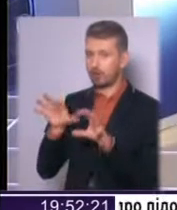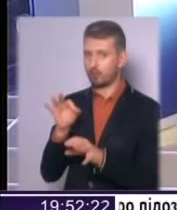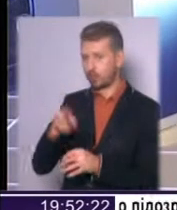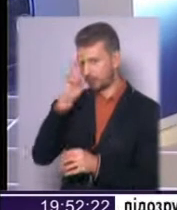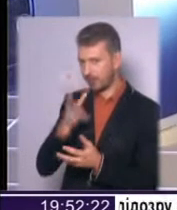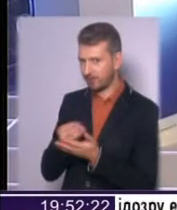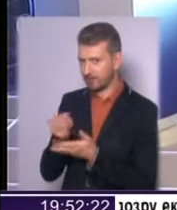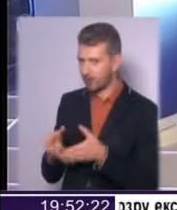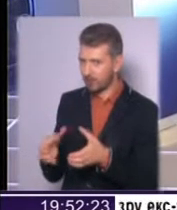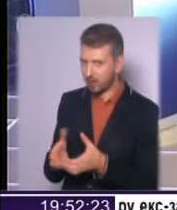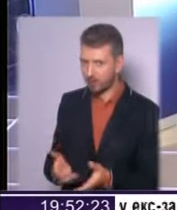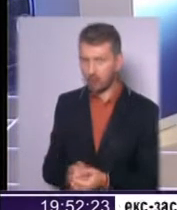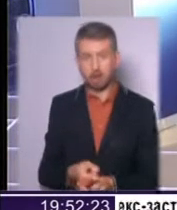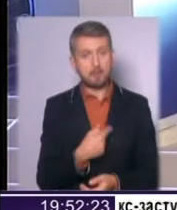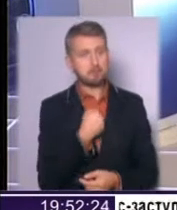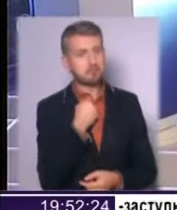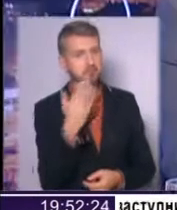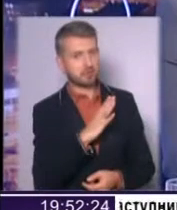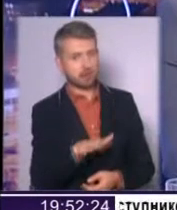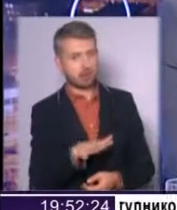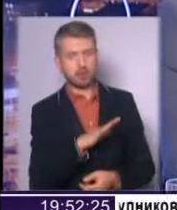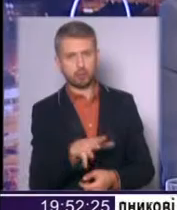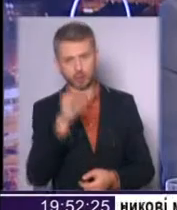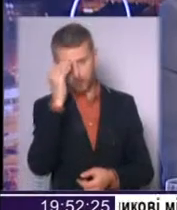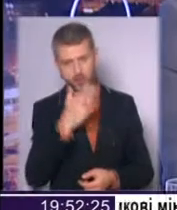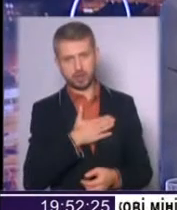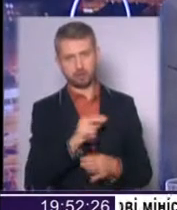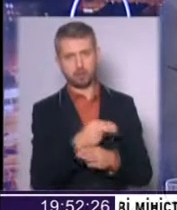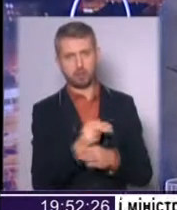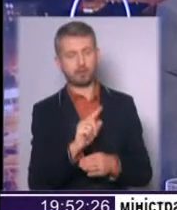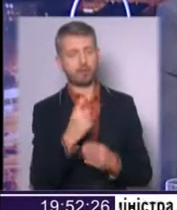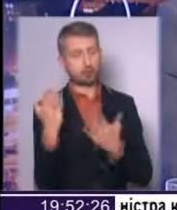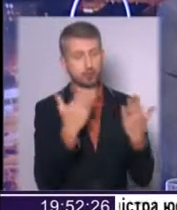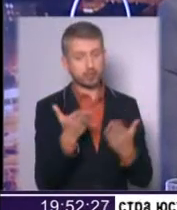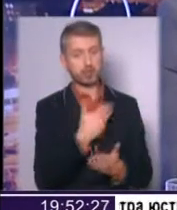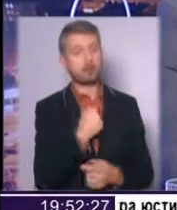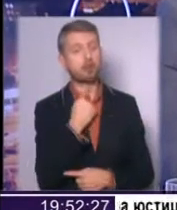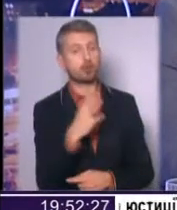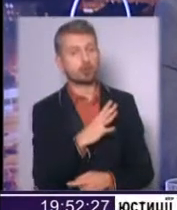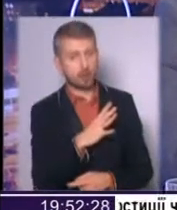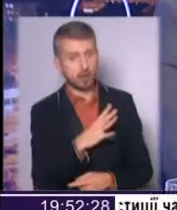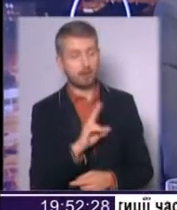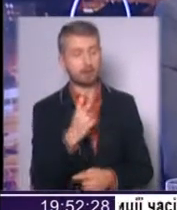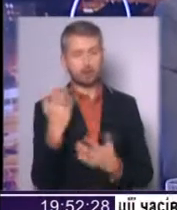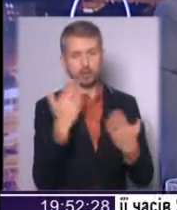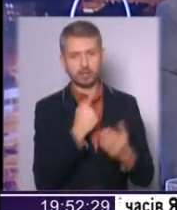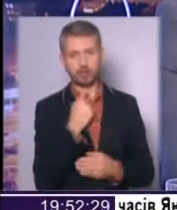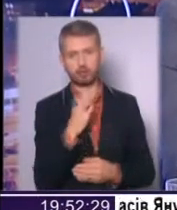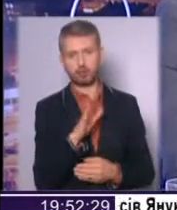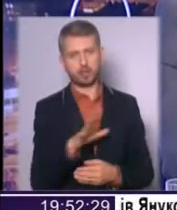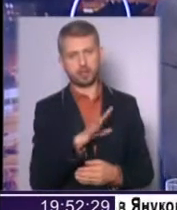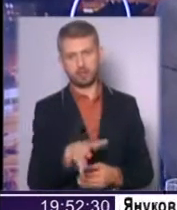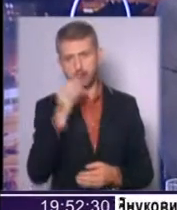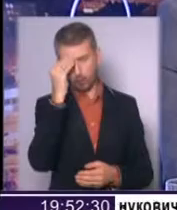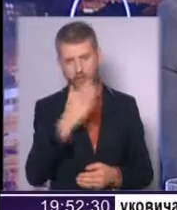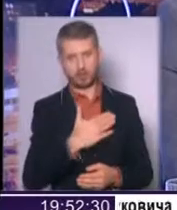своїми кандидатами, а не, перепрошую, грошима, мішками, які рекламою своєю зомбують зранку до ночі виборців